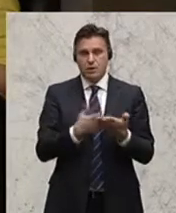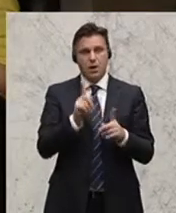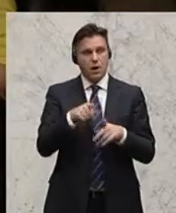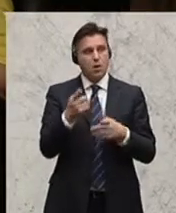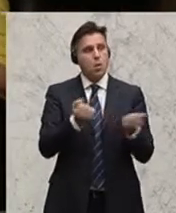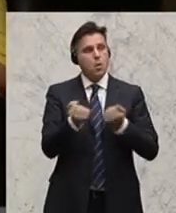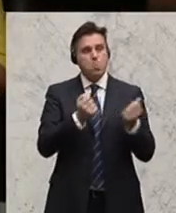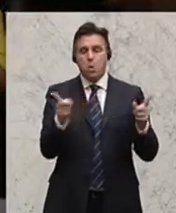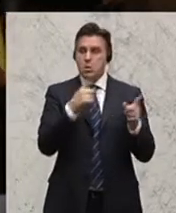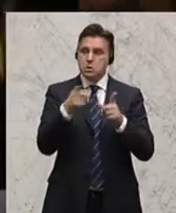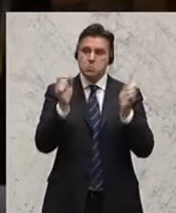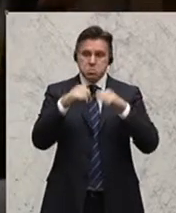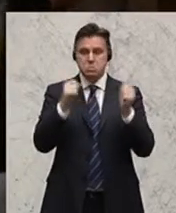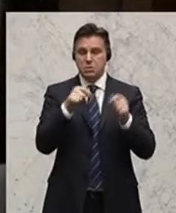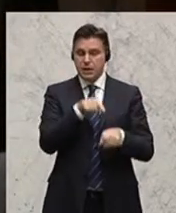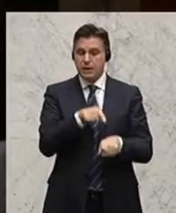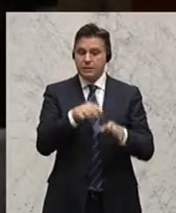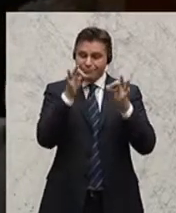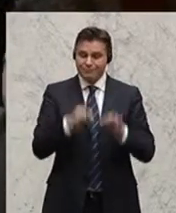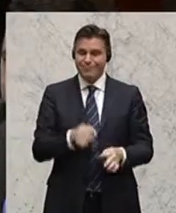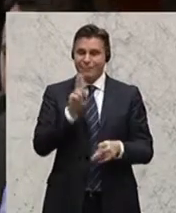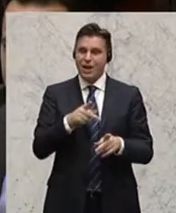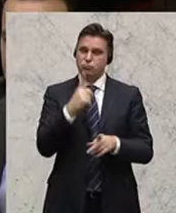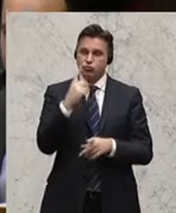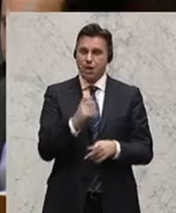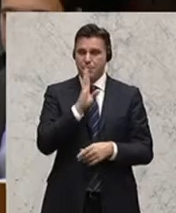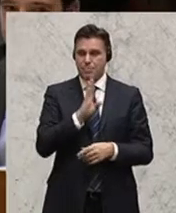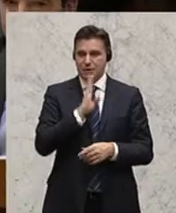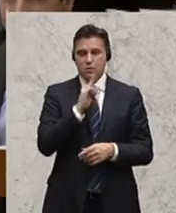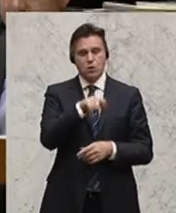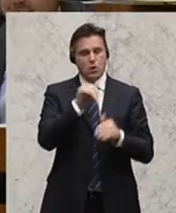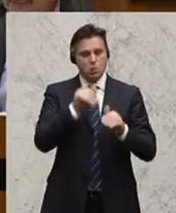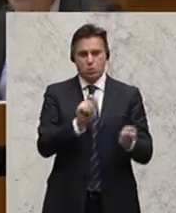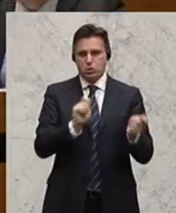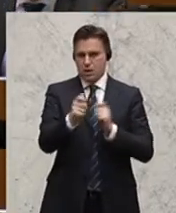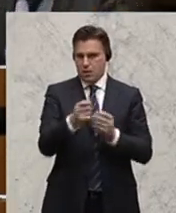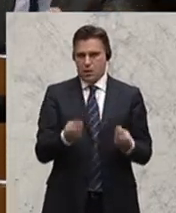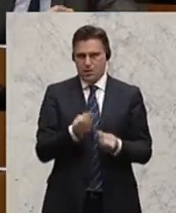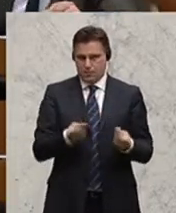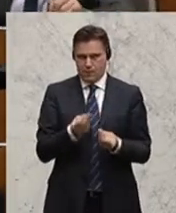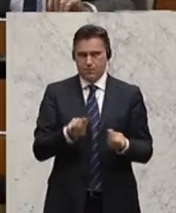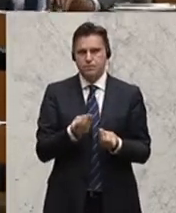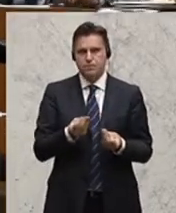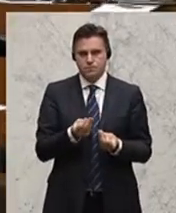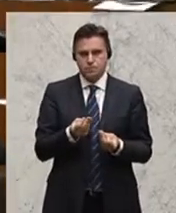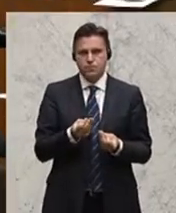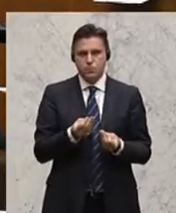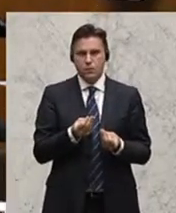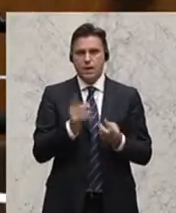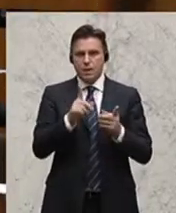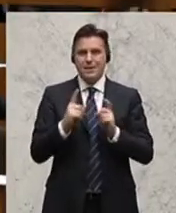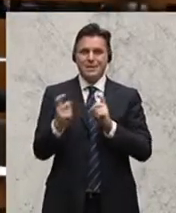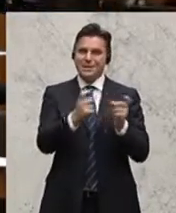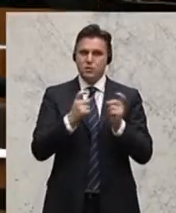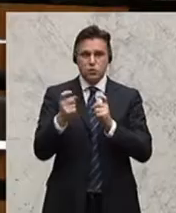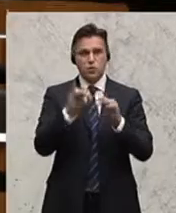politischer Konsens, dass sich in Fragen des faktischen Pensionsantrittsalters mit Sicherheit etwas bewegen muss. Faktum ist aber auch, dass man die Diskussion sehr,